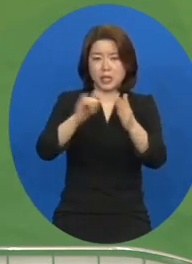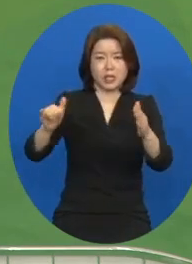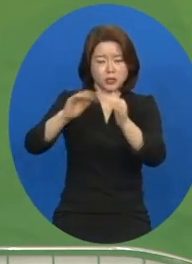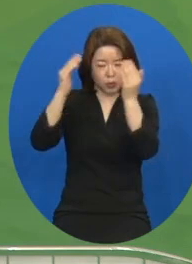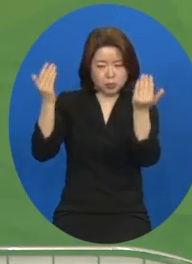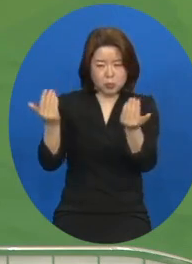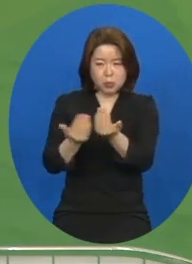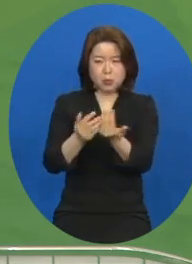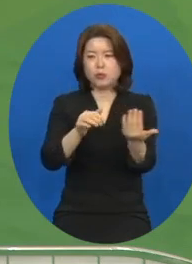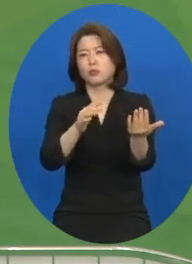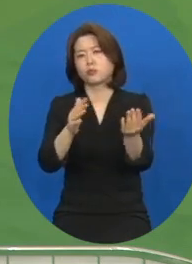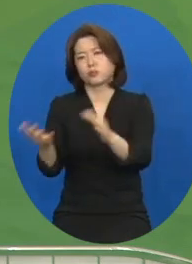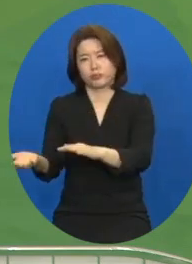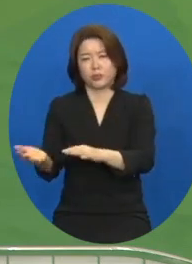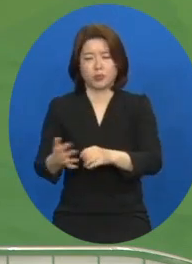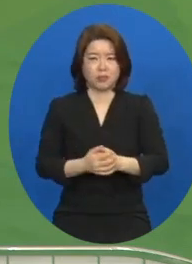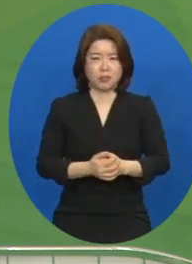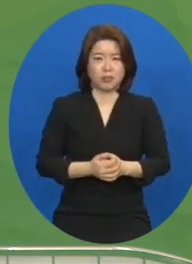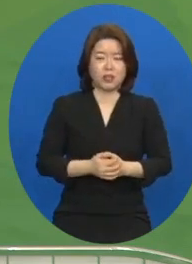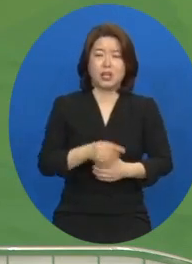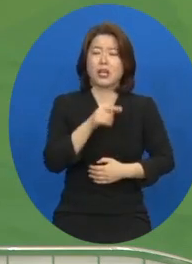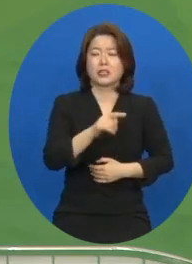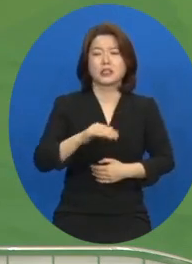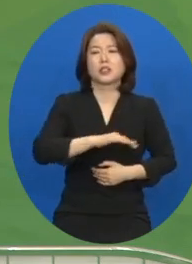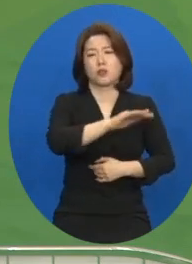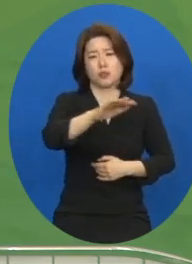거예요. 그게 우리들이에요.